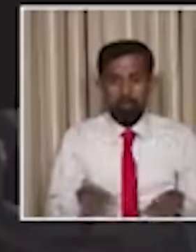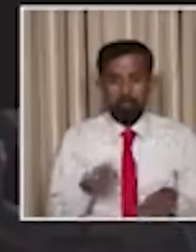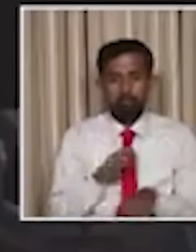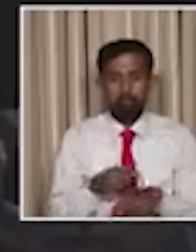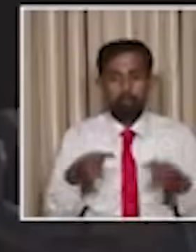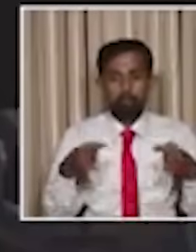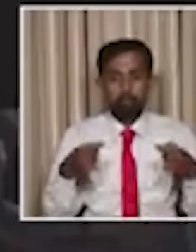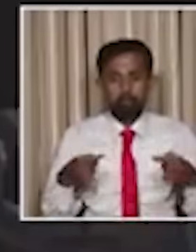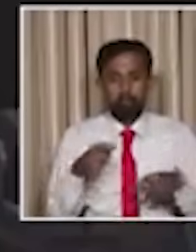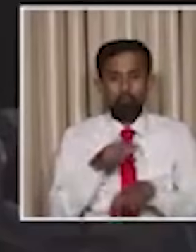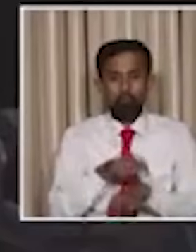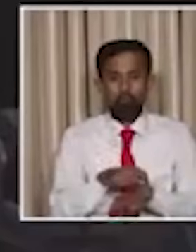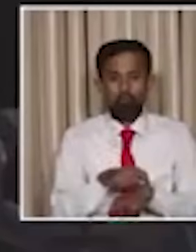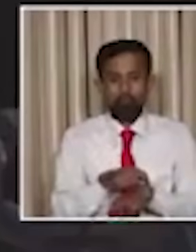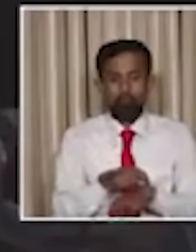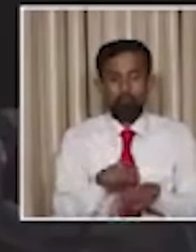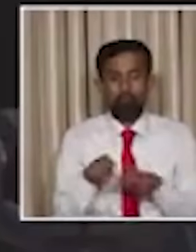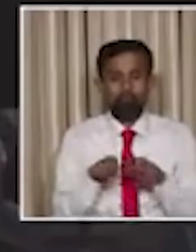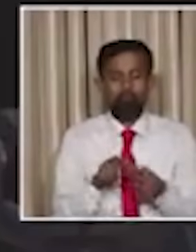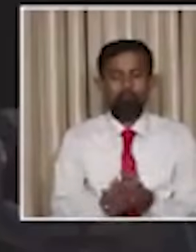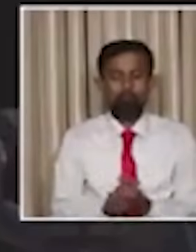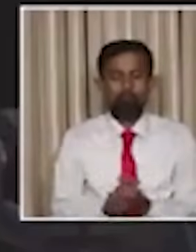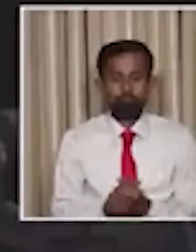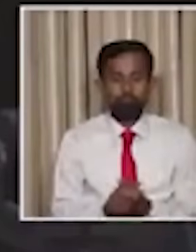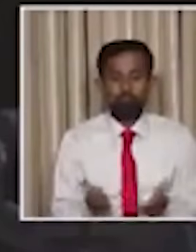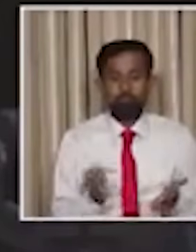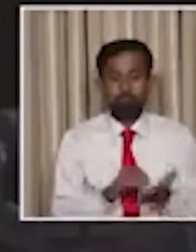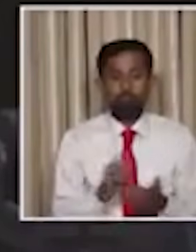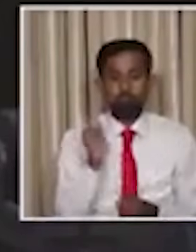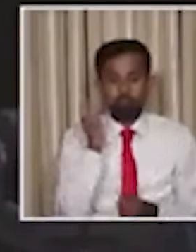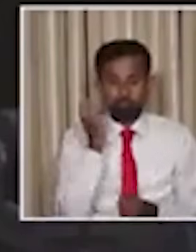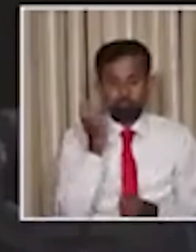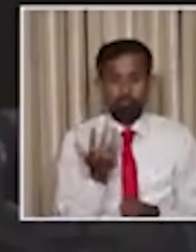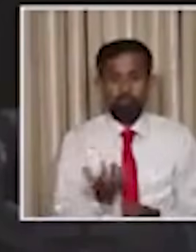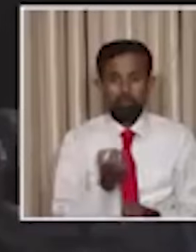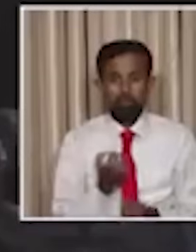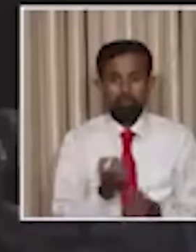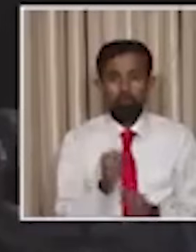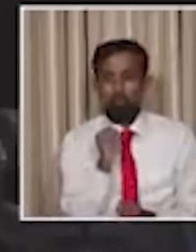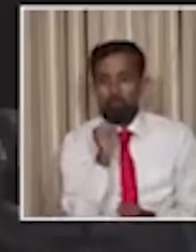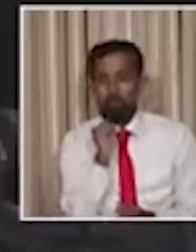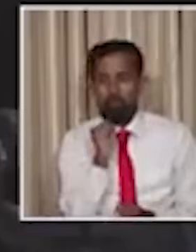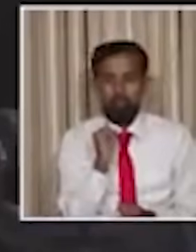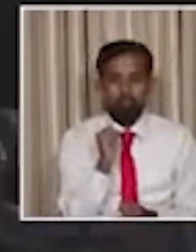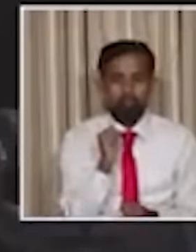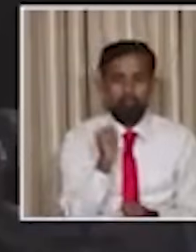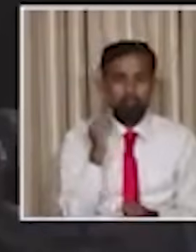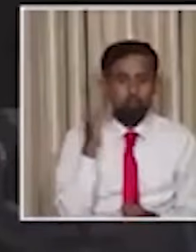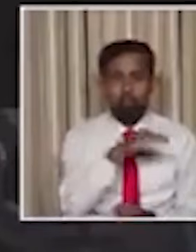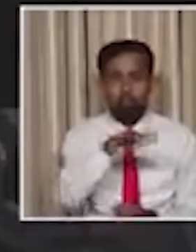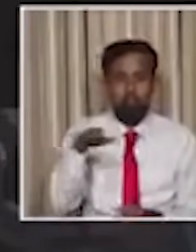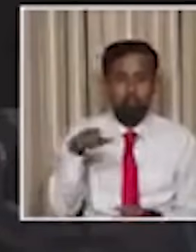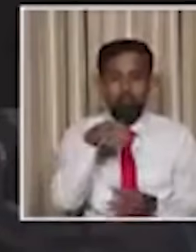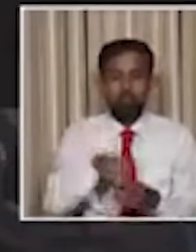மீண்டும் 2020 ஆட்சியை பிடிப்பதற்காக இவ்வாறு மீண்டும் இந்த மக்கள் மத்தியிலே ஒரு படுகொலையை அரங்கேற்றி